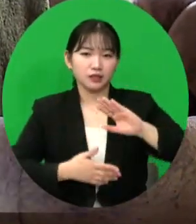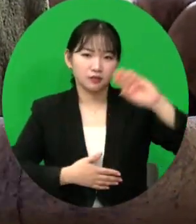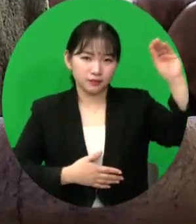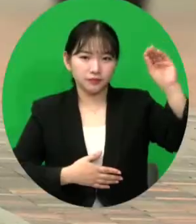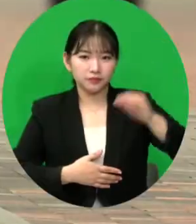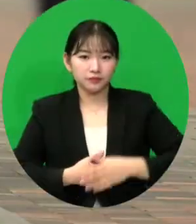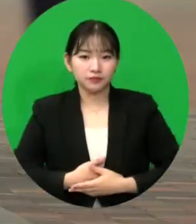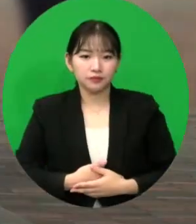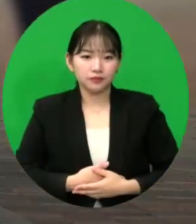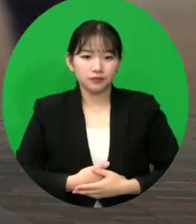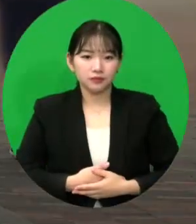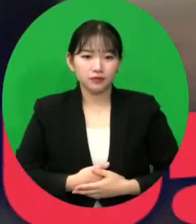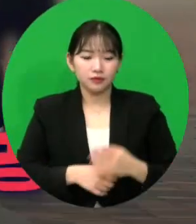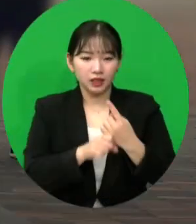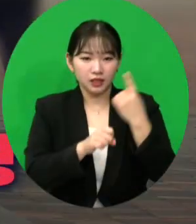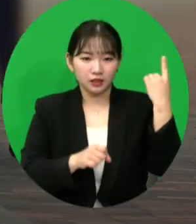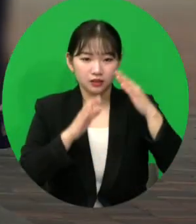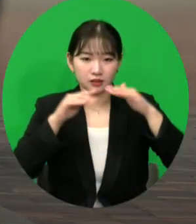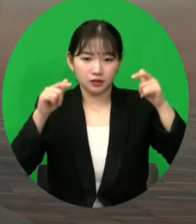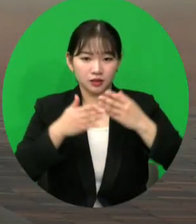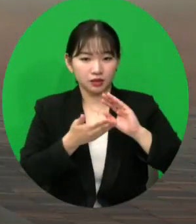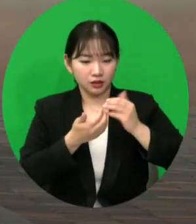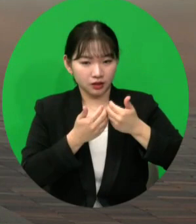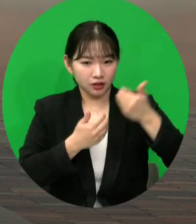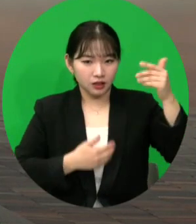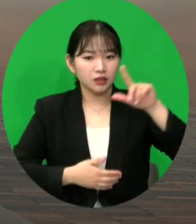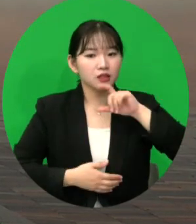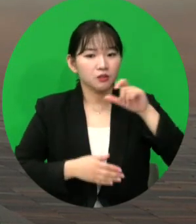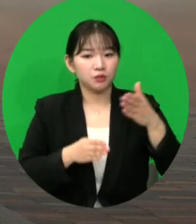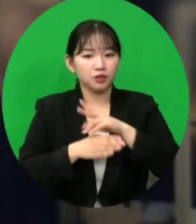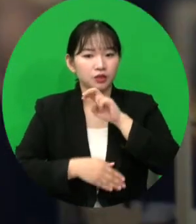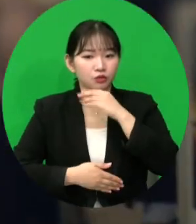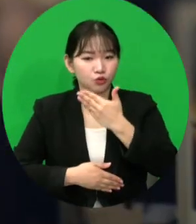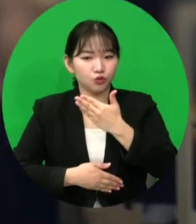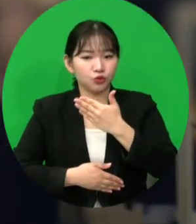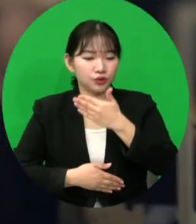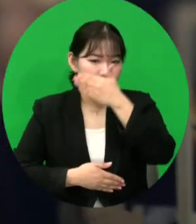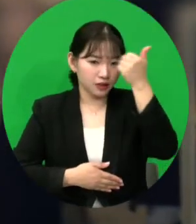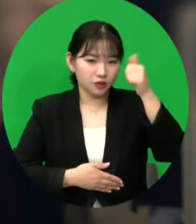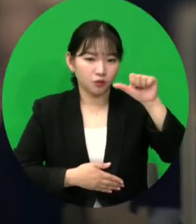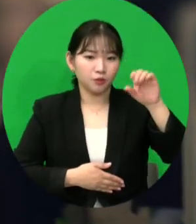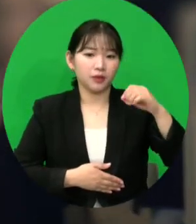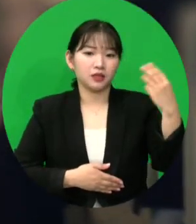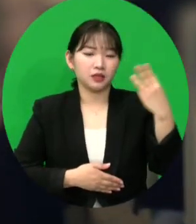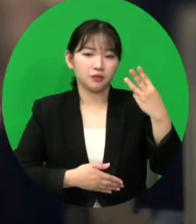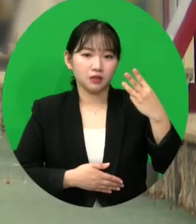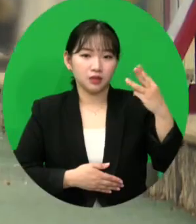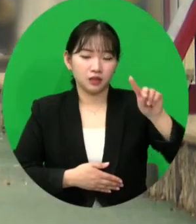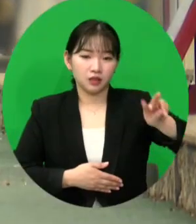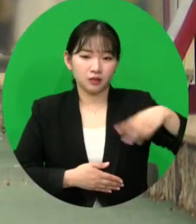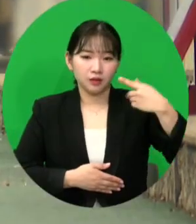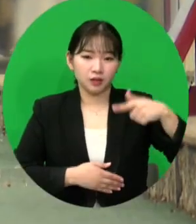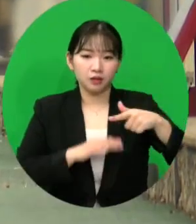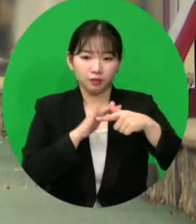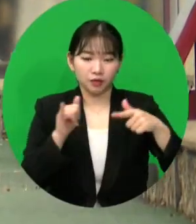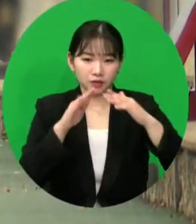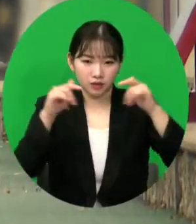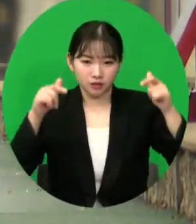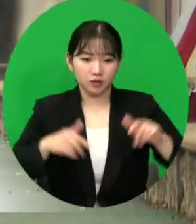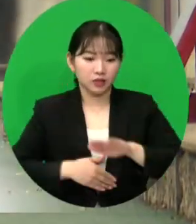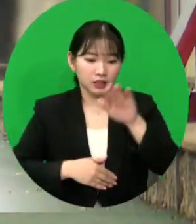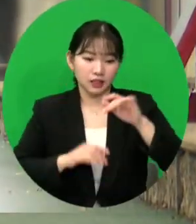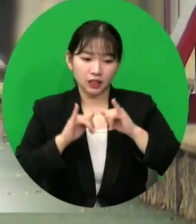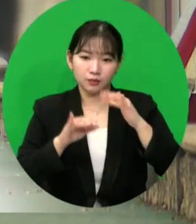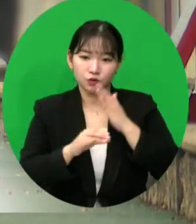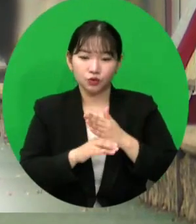있습니다. 지난해 전남을 떠난 15세에서 29세 청년은 5만 3,206명. 전남의 전체